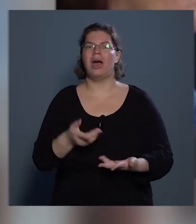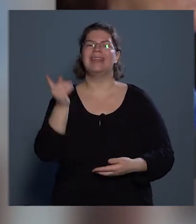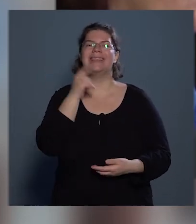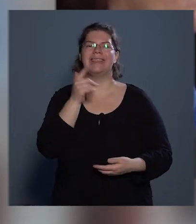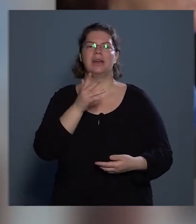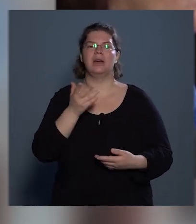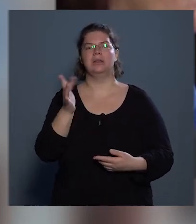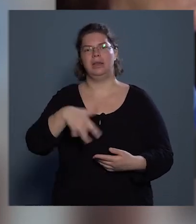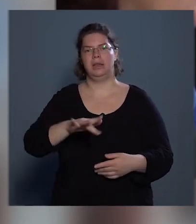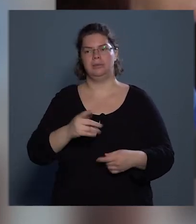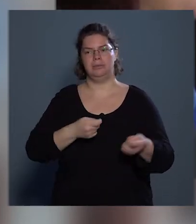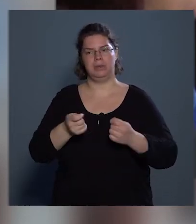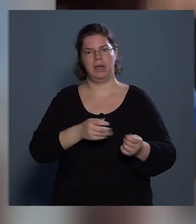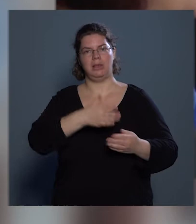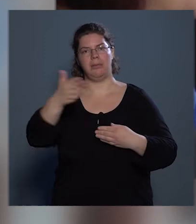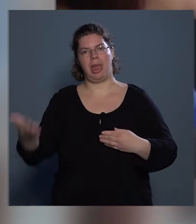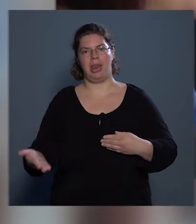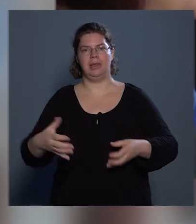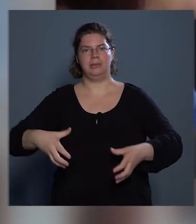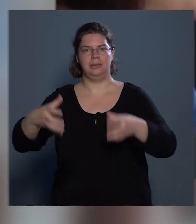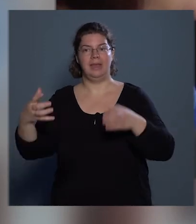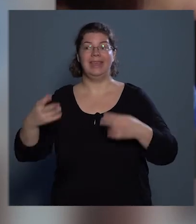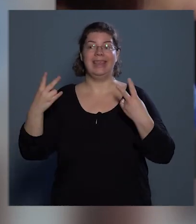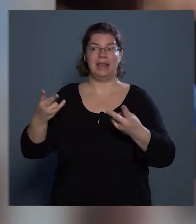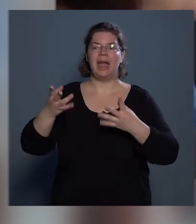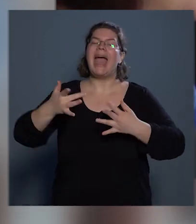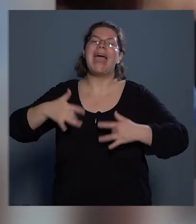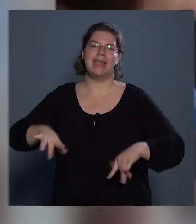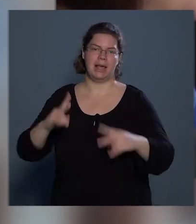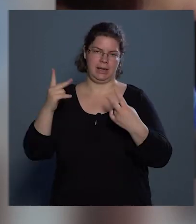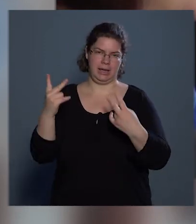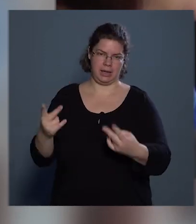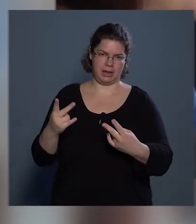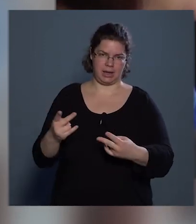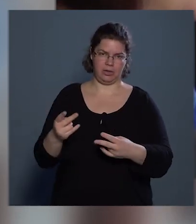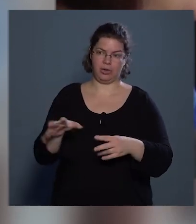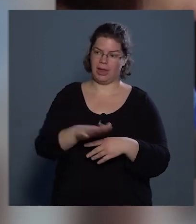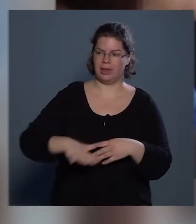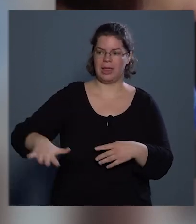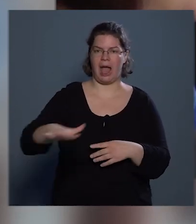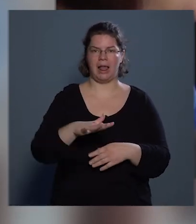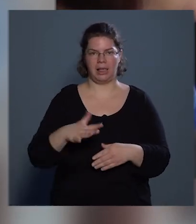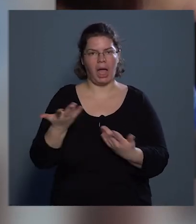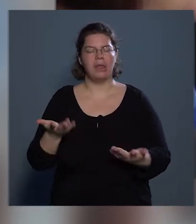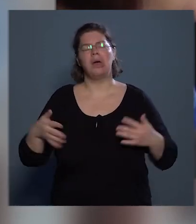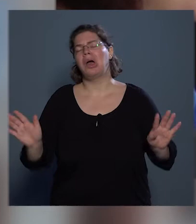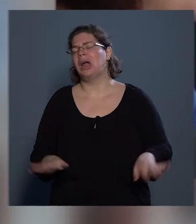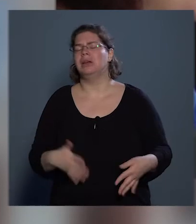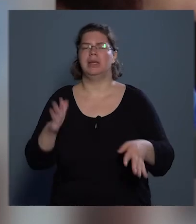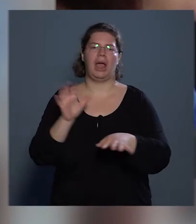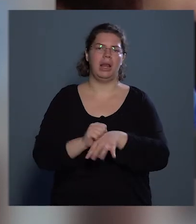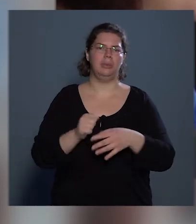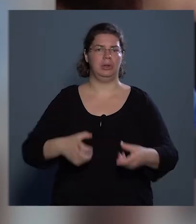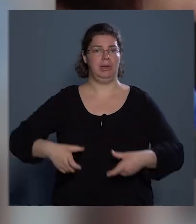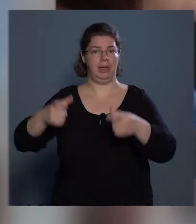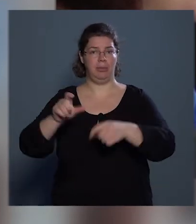mellett lévő értékes, helyileg értékes telken lévő akármilyen állapotú